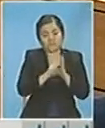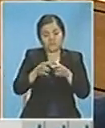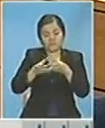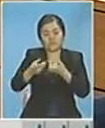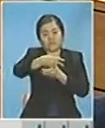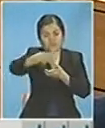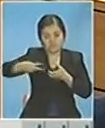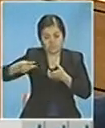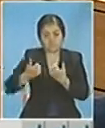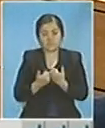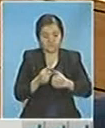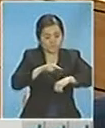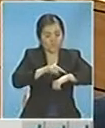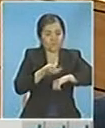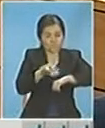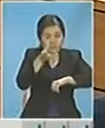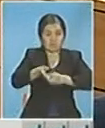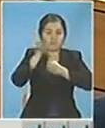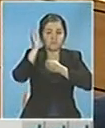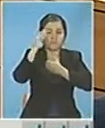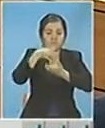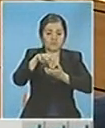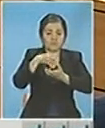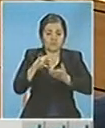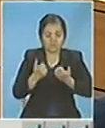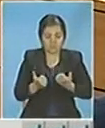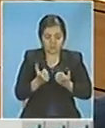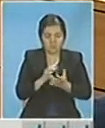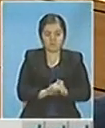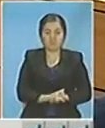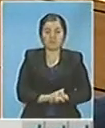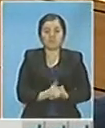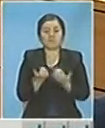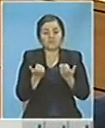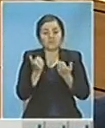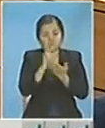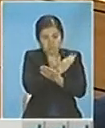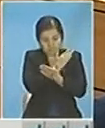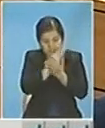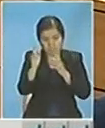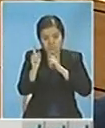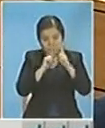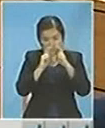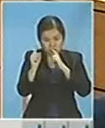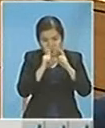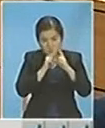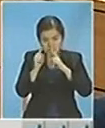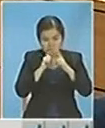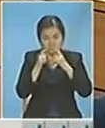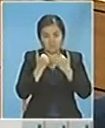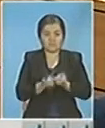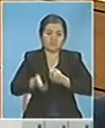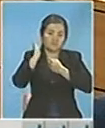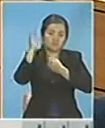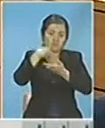ผมกราบเรียนท่านประธานผมจะใช้เวลาไม่มากนะครับผมขออนุญาตที่จะกราบเรียนท่านประธานว่าผมจะแบ่งเนื้อหาในการอภิปร